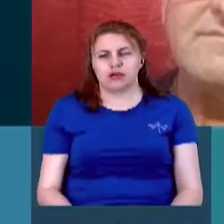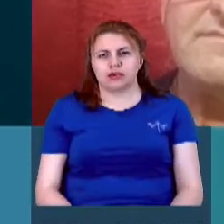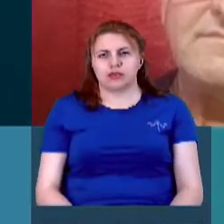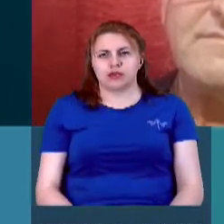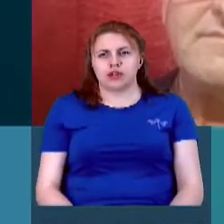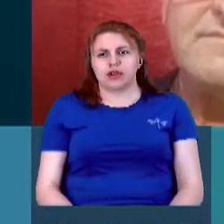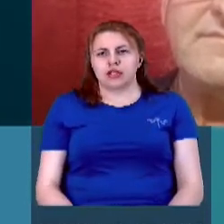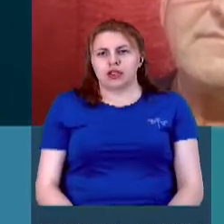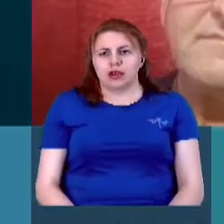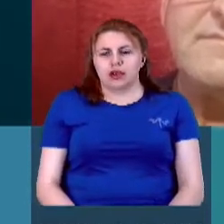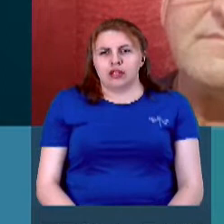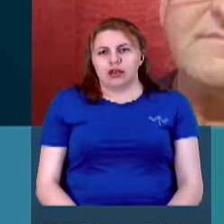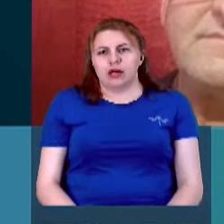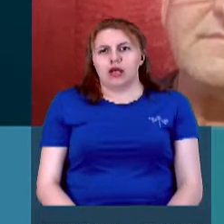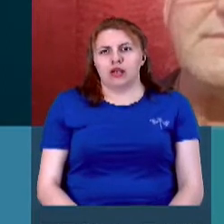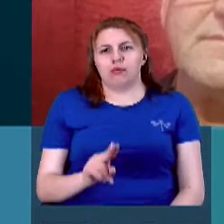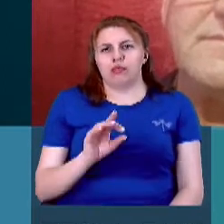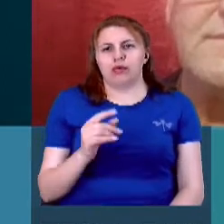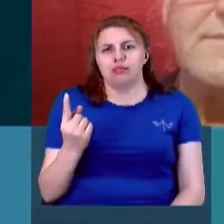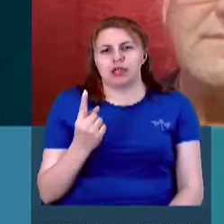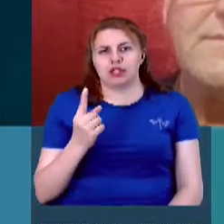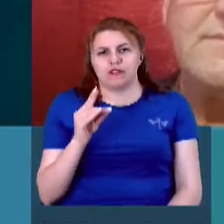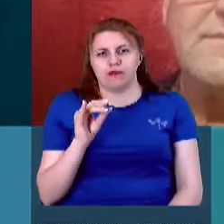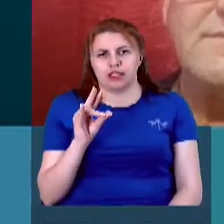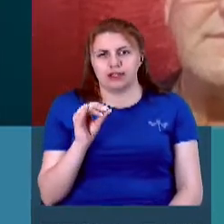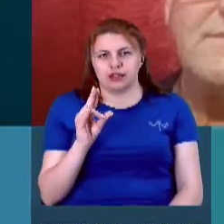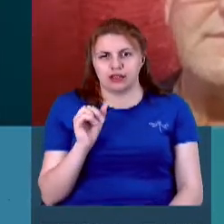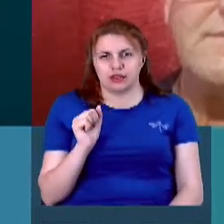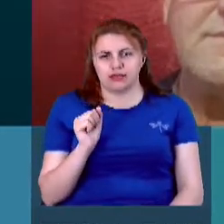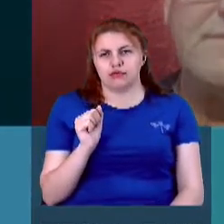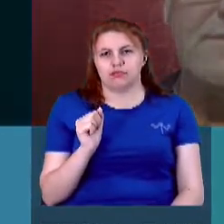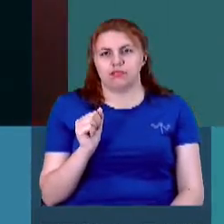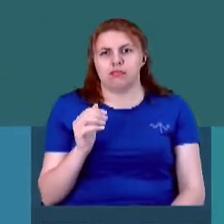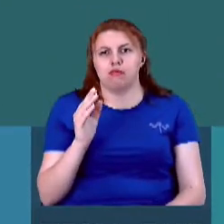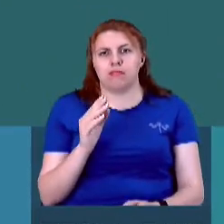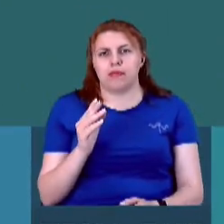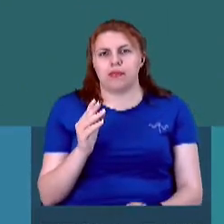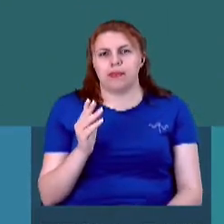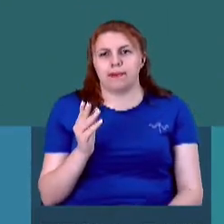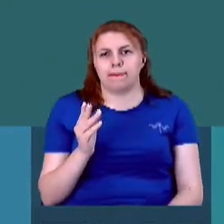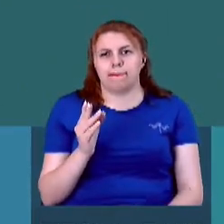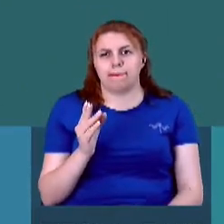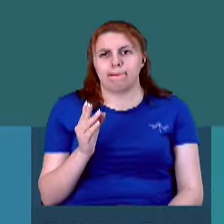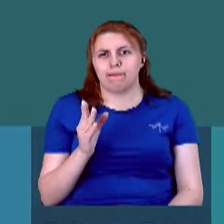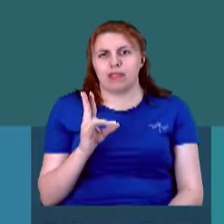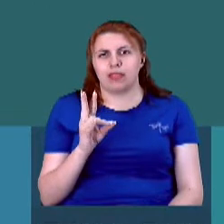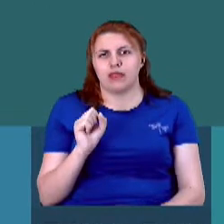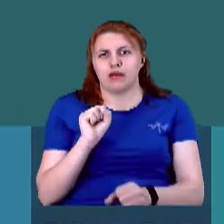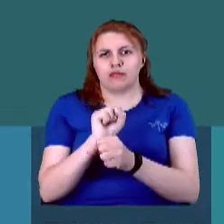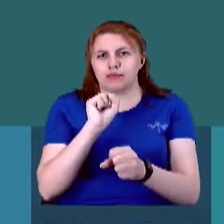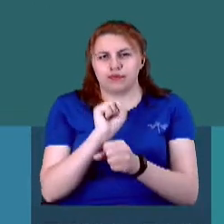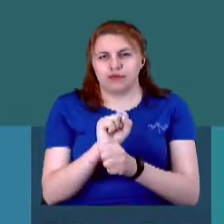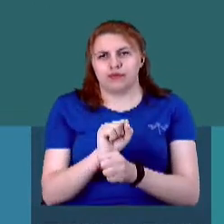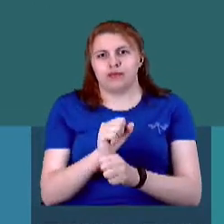чудово. По-перше, пані Валентина майже нон-стоп читає лекції